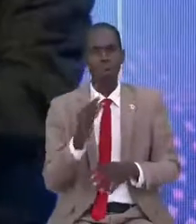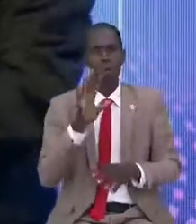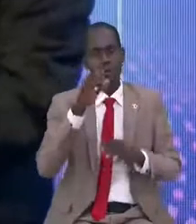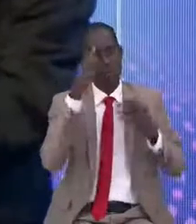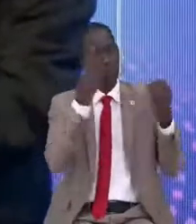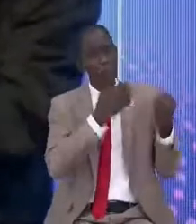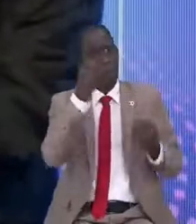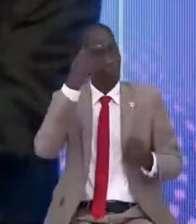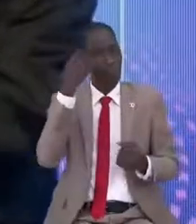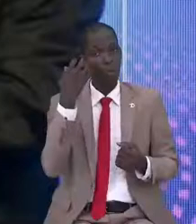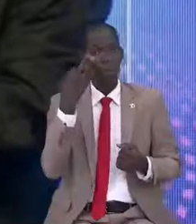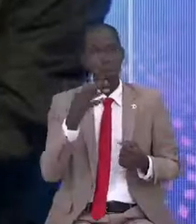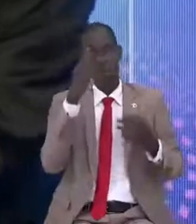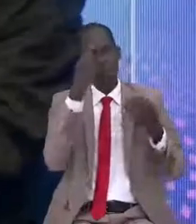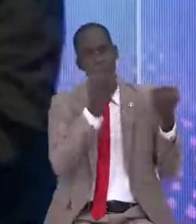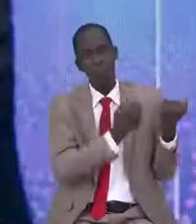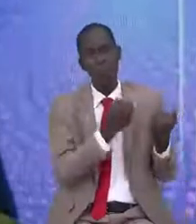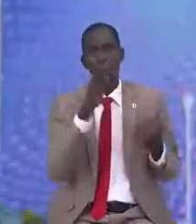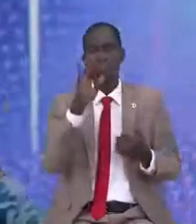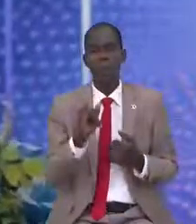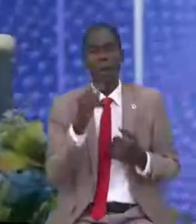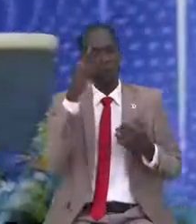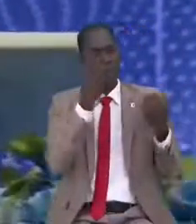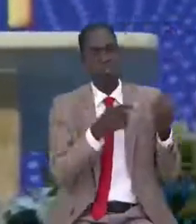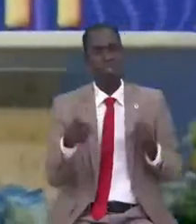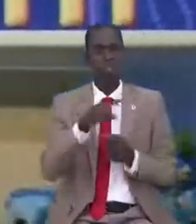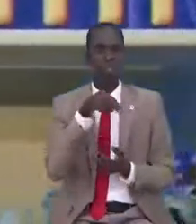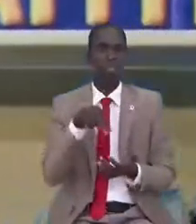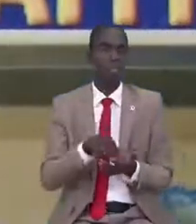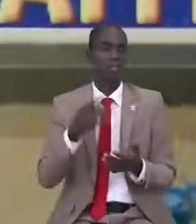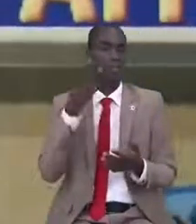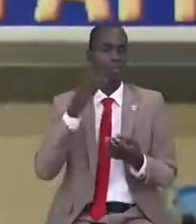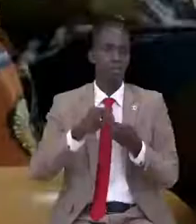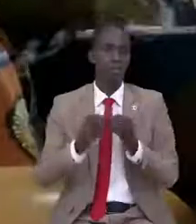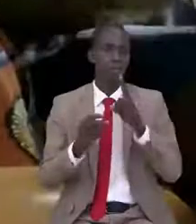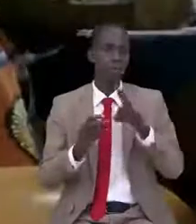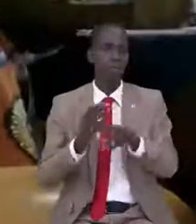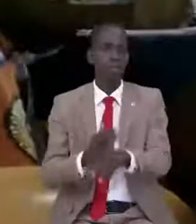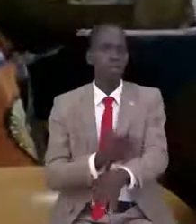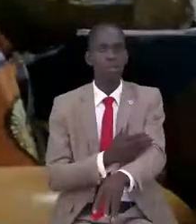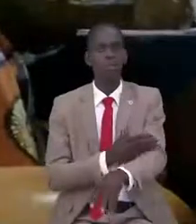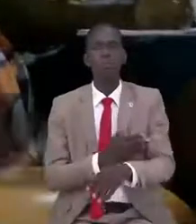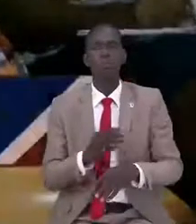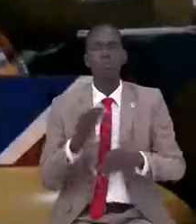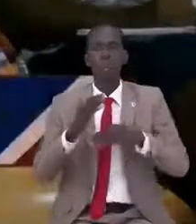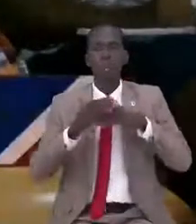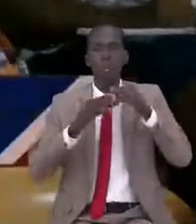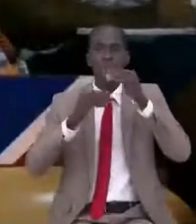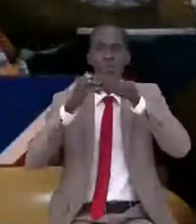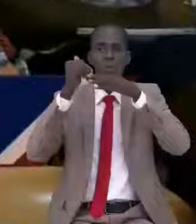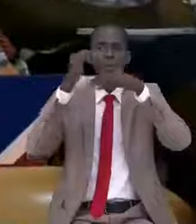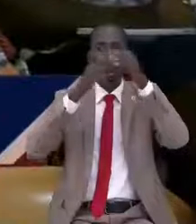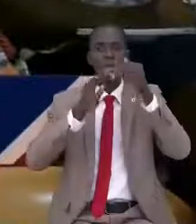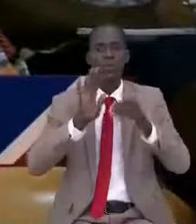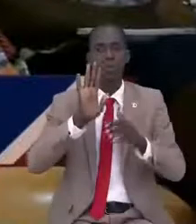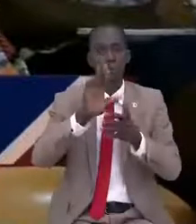foi. C'est car vous êtes ferme dans la foi. Deuxième partie ici, c'est bâtir